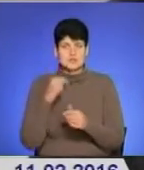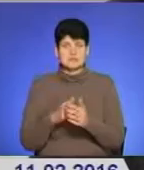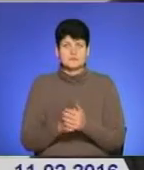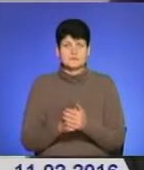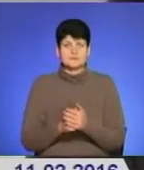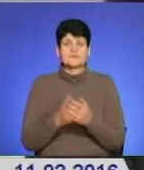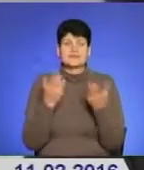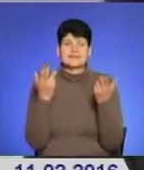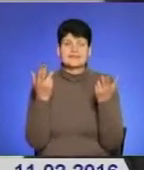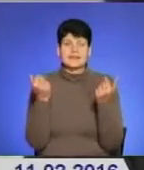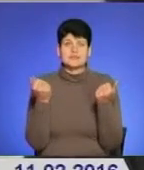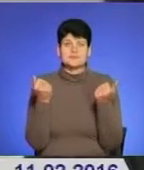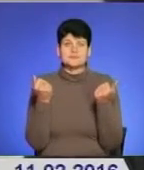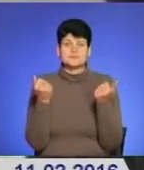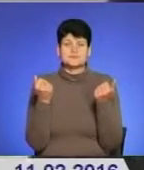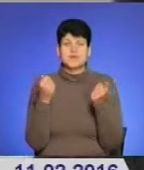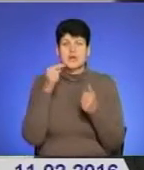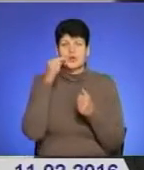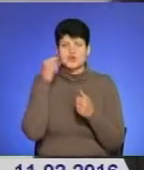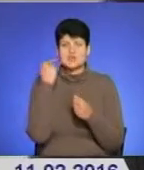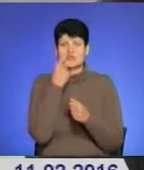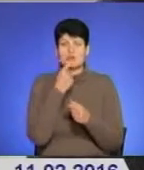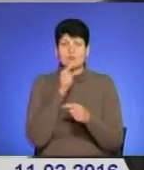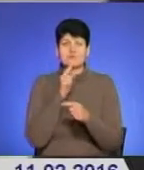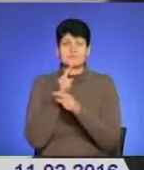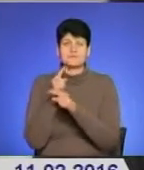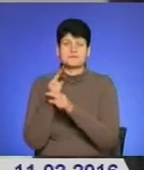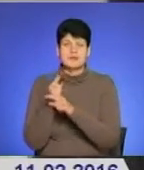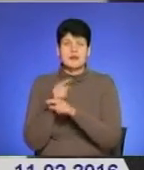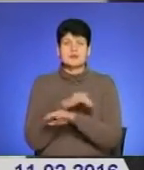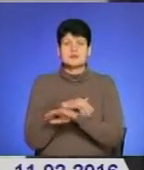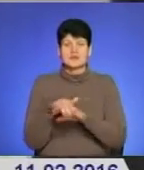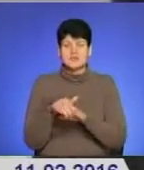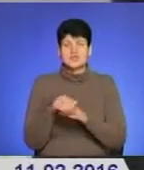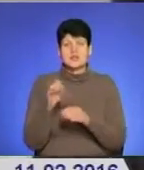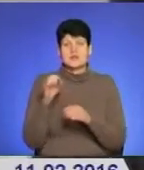Так, російськомовні заборонити, а зарубіжна естрада повинна бути.